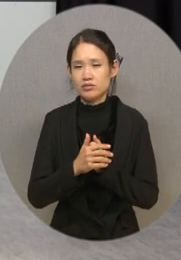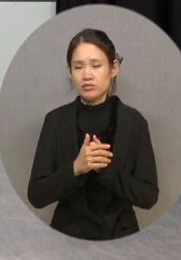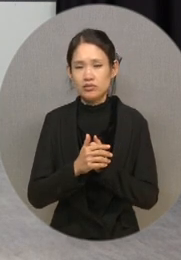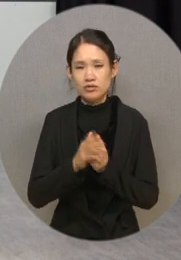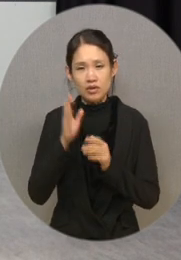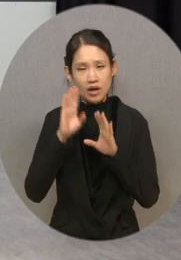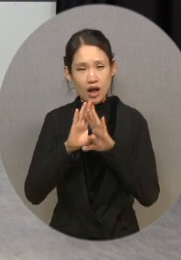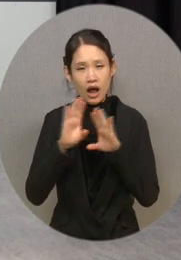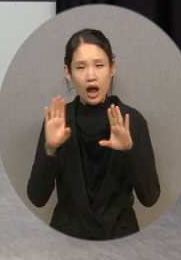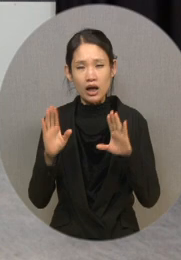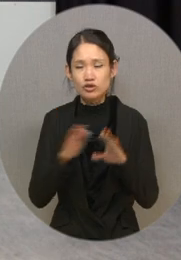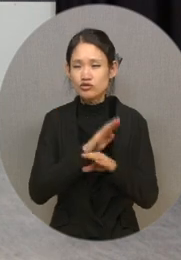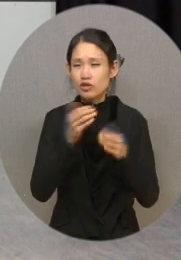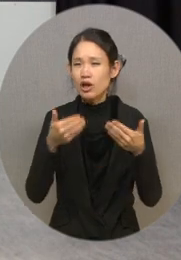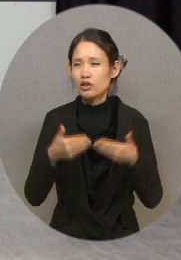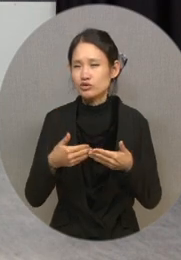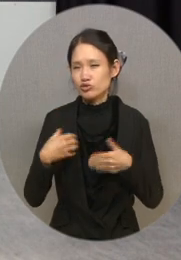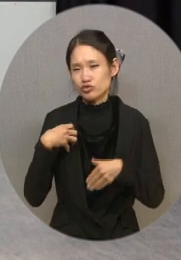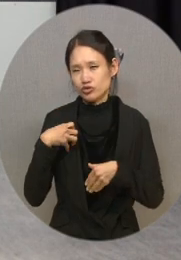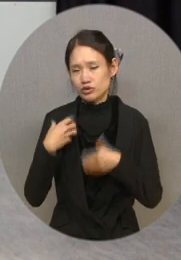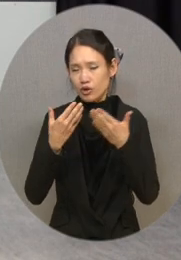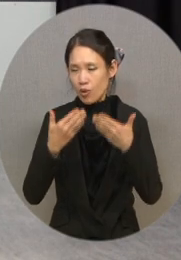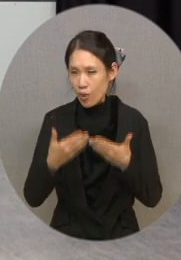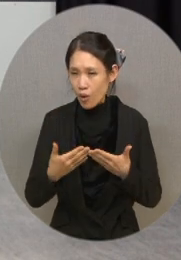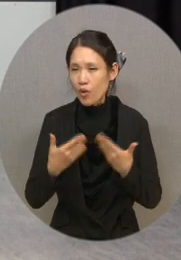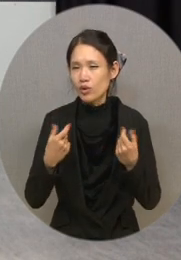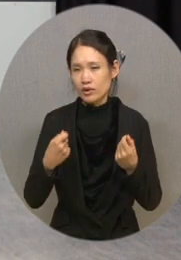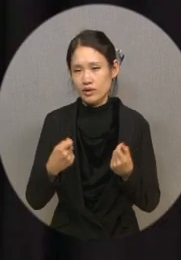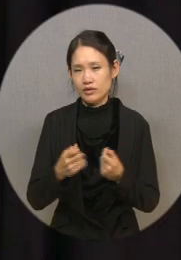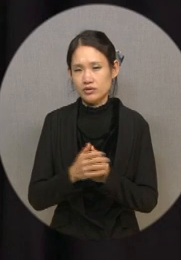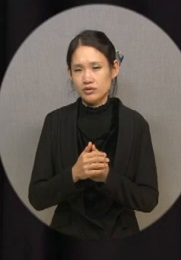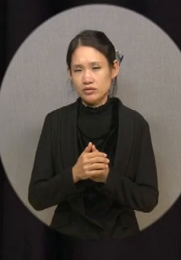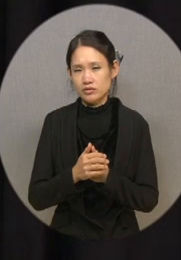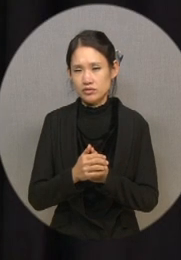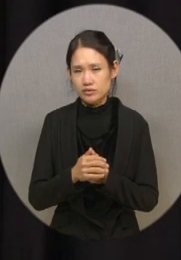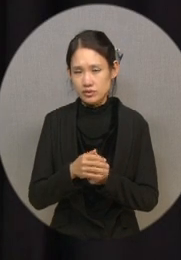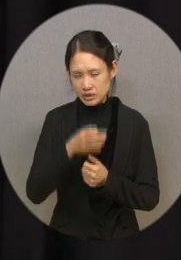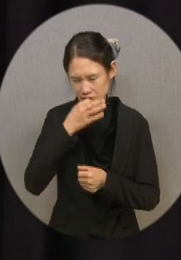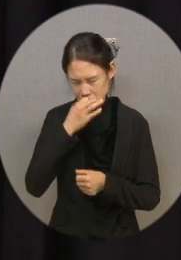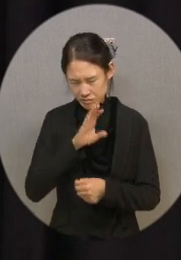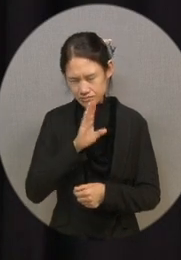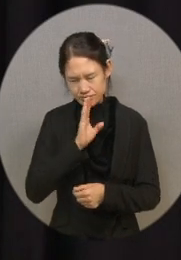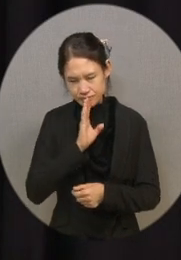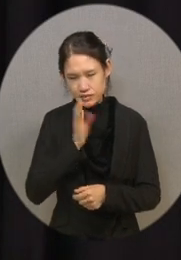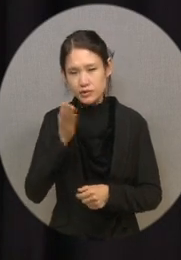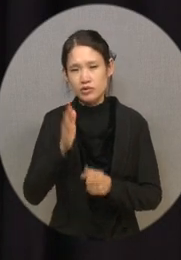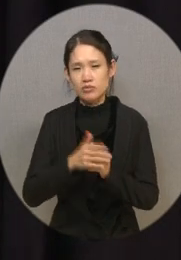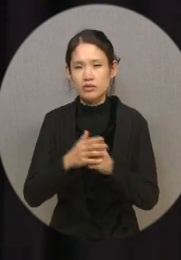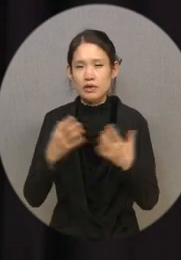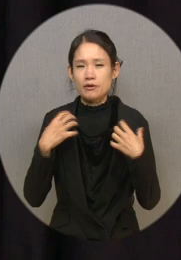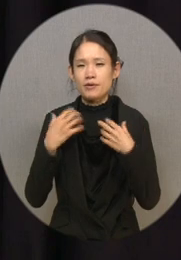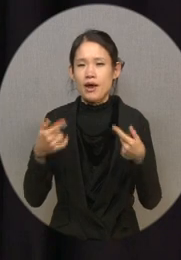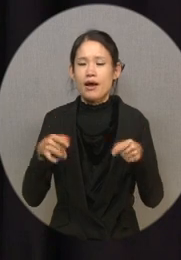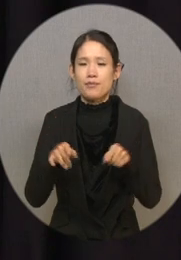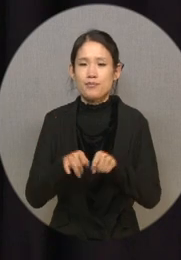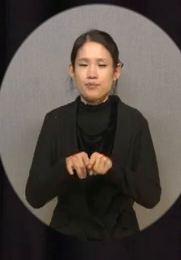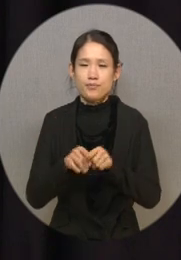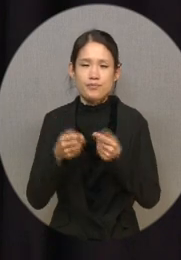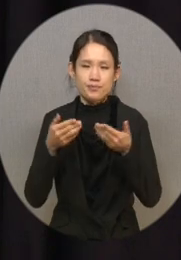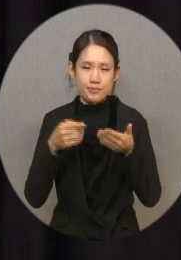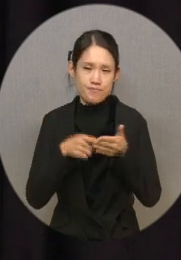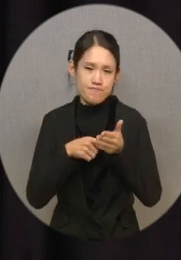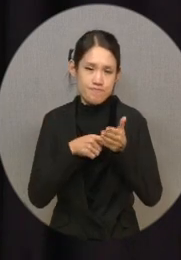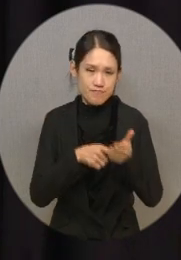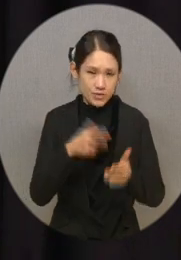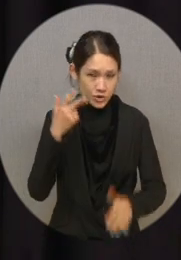그 하늘이 우리에게 준 과업 아닙니까? 비록 우리가 힘들더라도 우리가 그 일을 함께 해나간다는 정신,